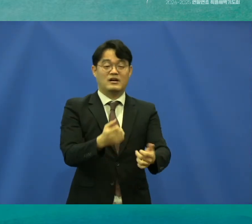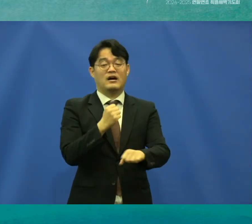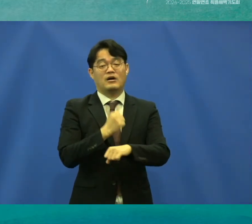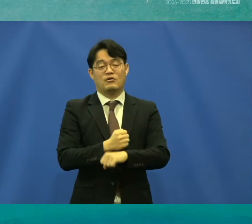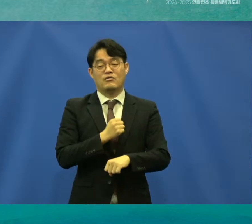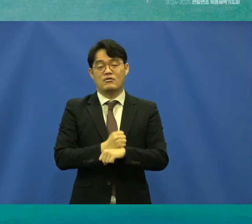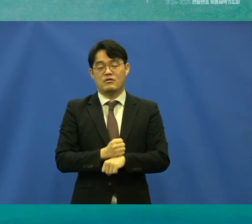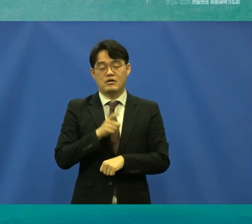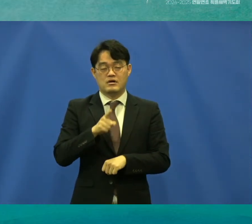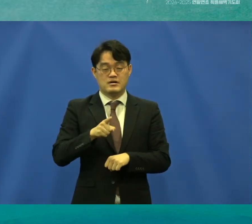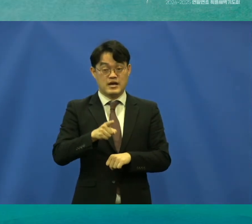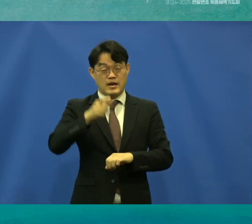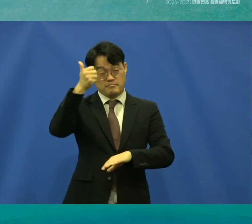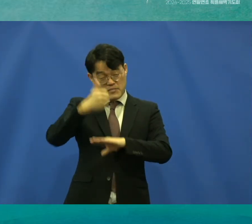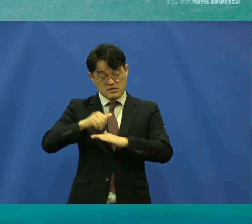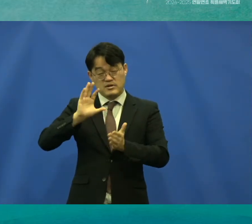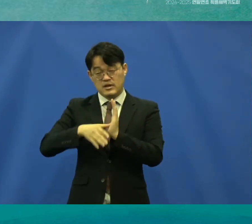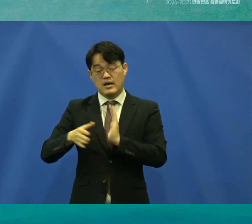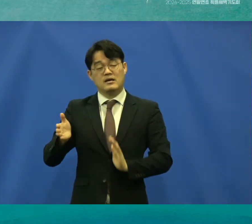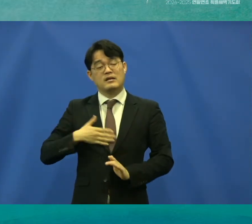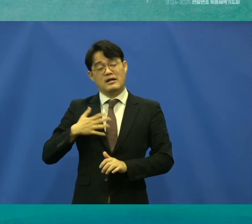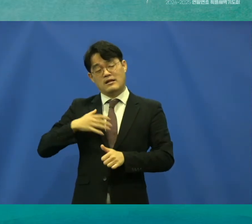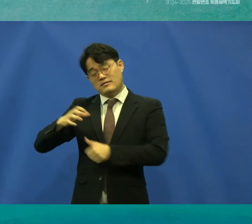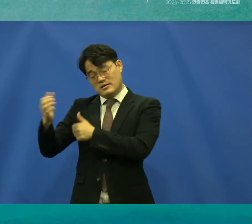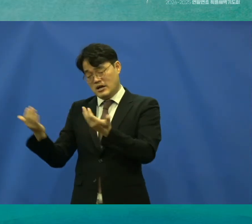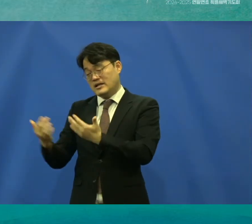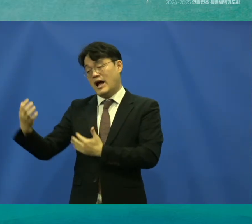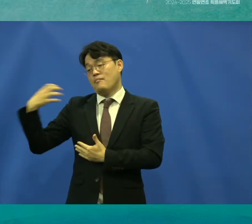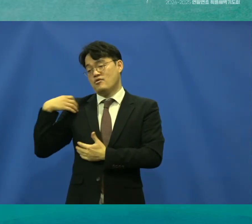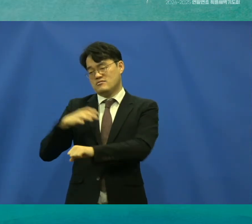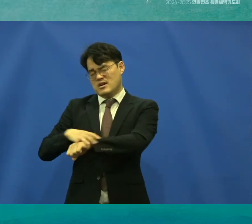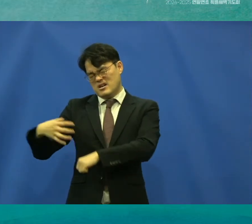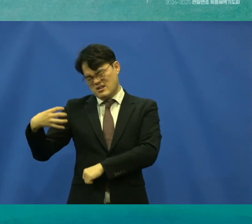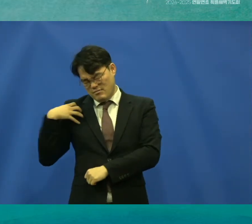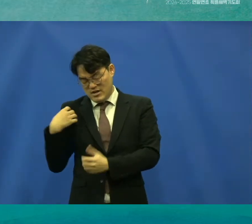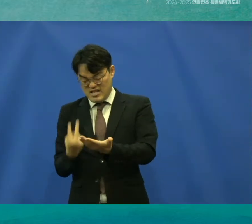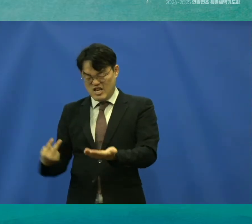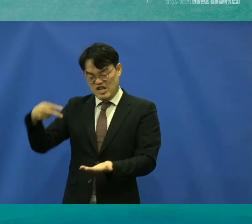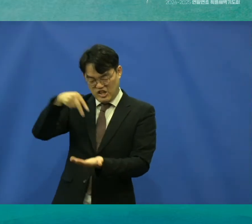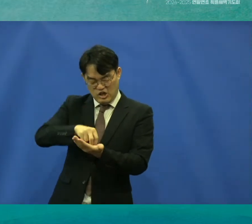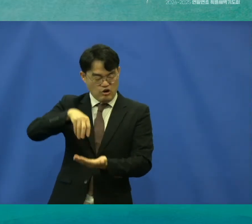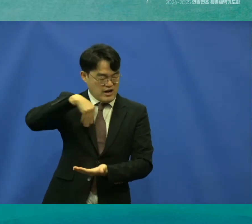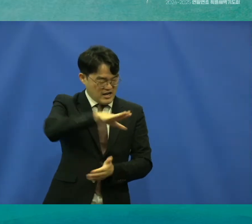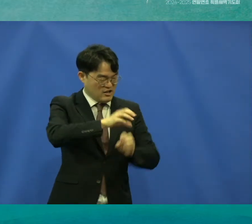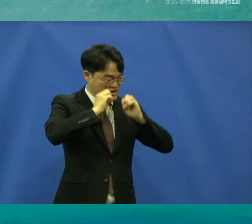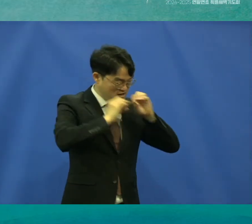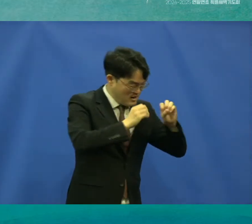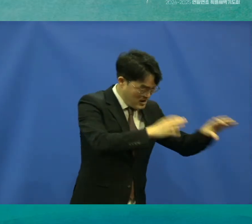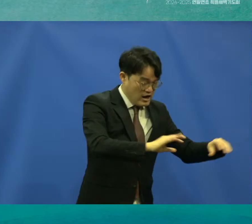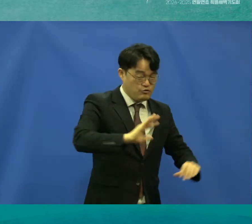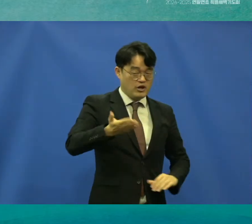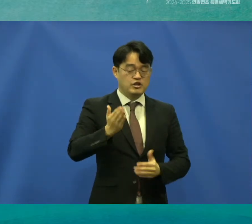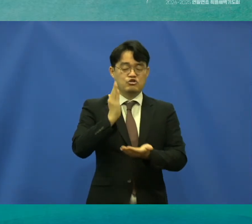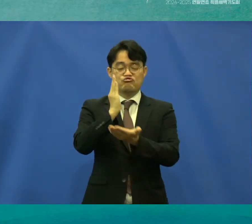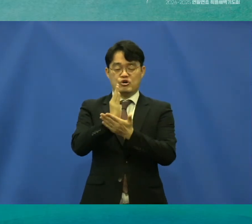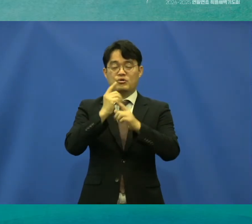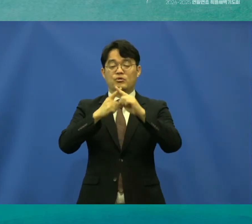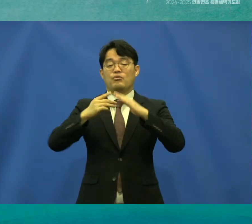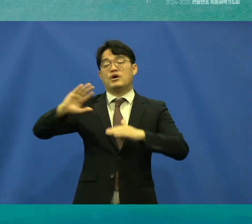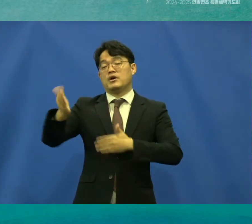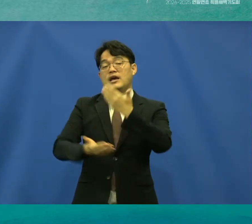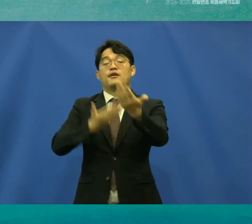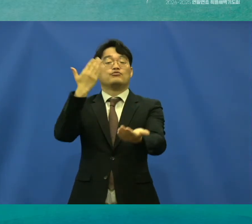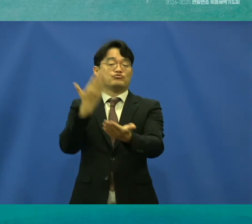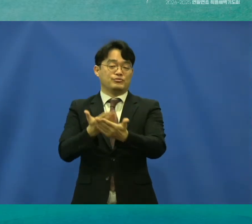이 마지막 때 쓰임받는 우리 수영로 교회 되게 하시고 50년을 100년을 향하여 달려가는 교회 되게 하여